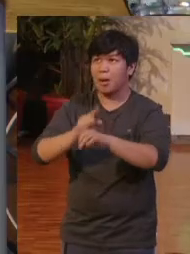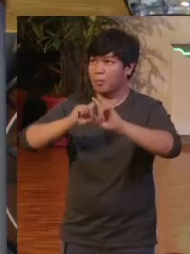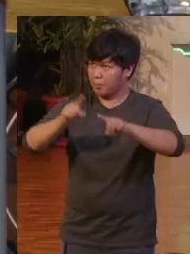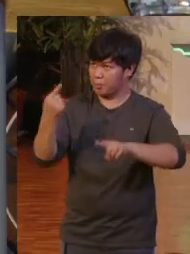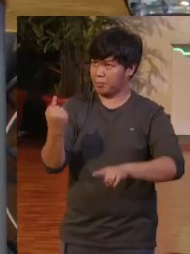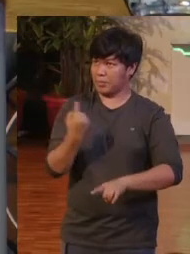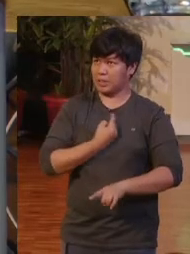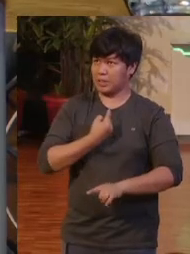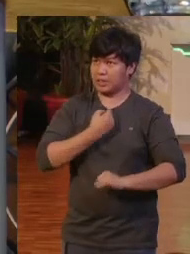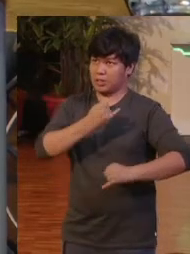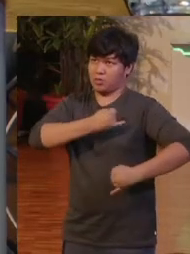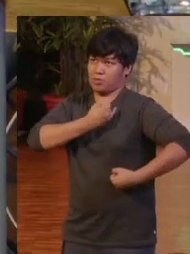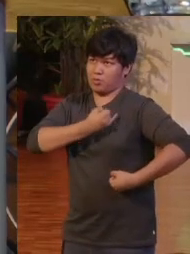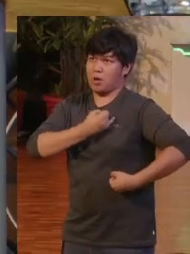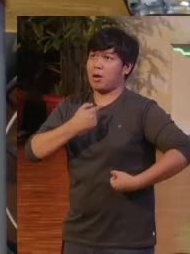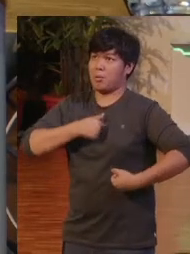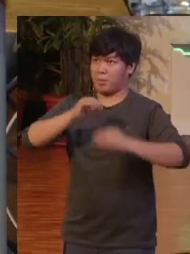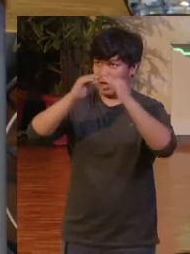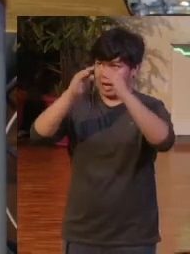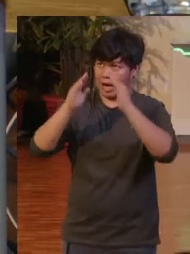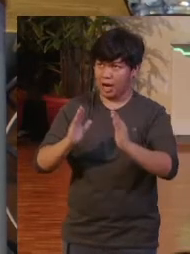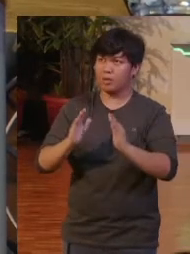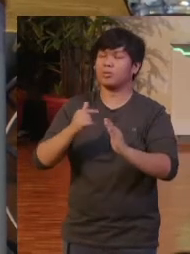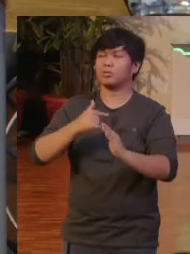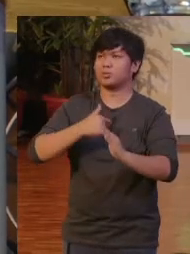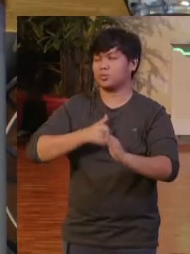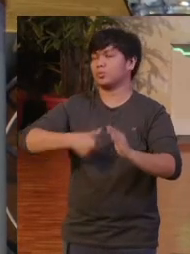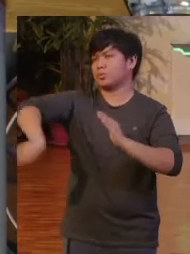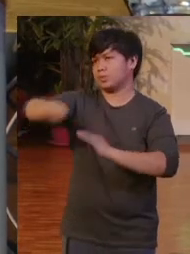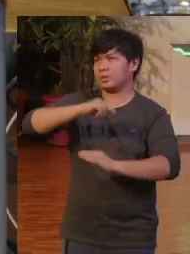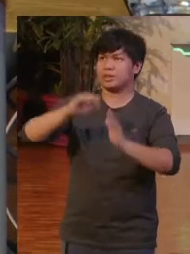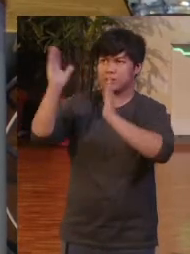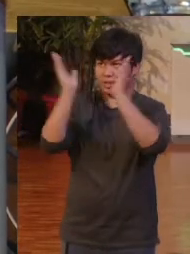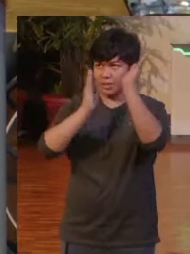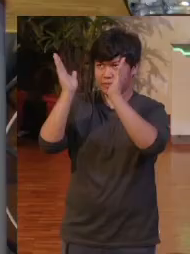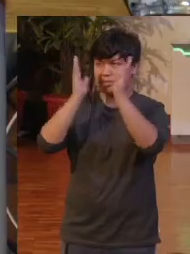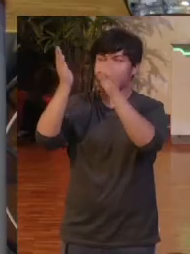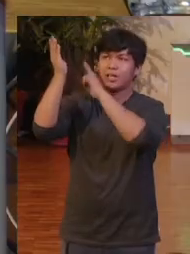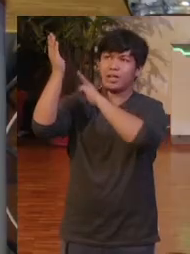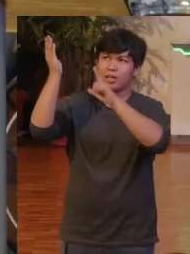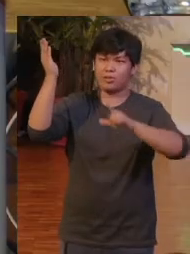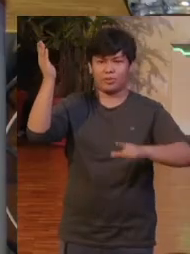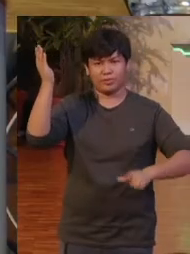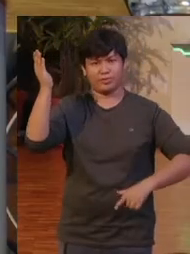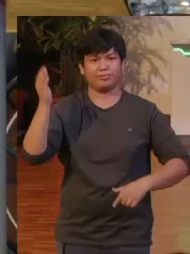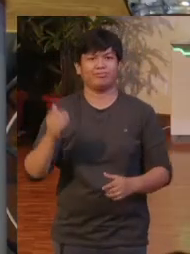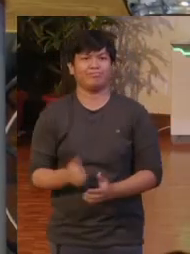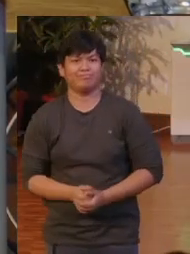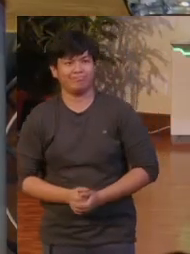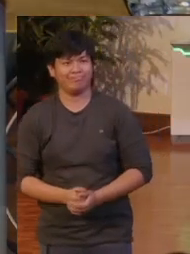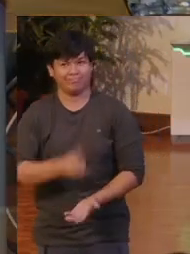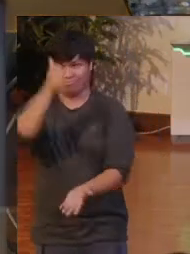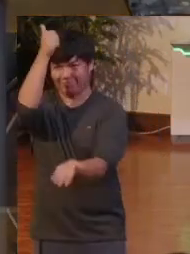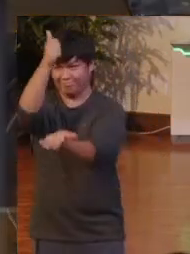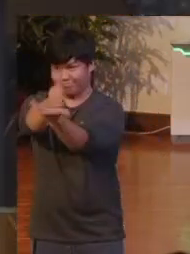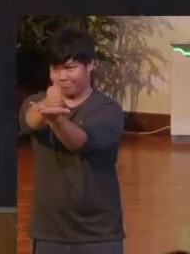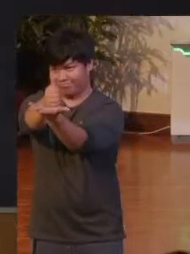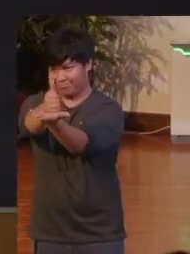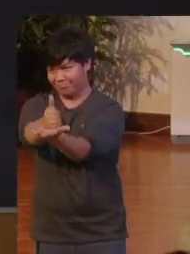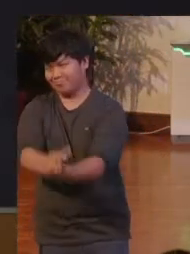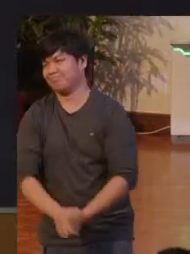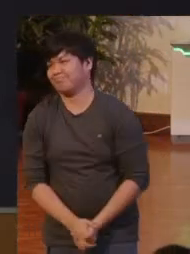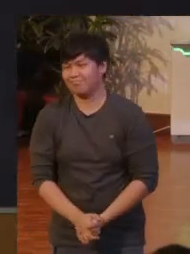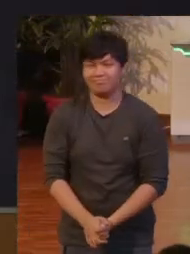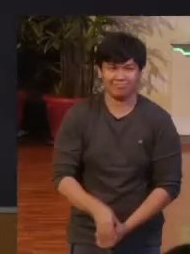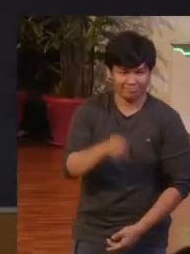as for me and my house, we will serve the Lord. Pagpalain po